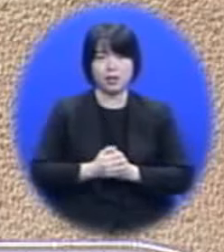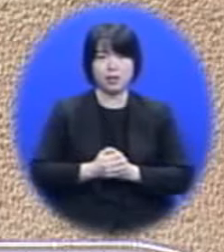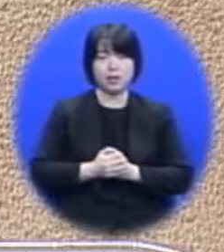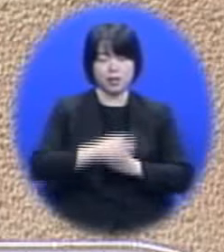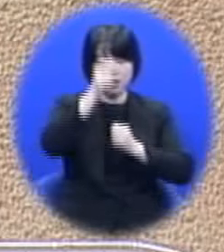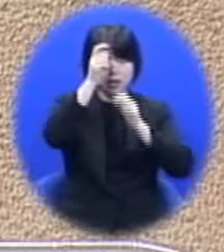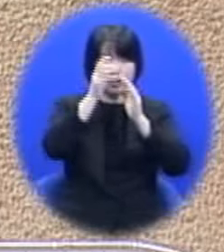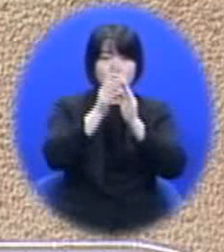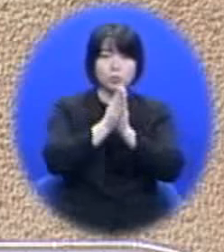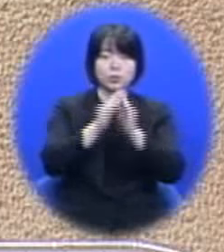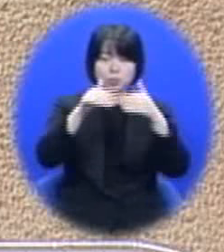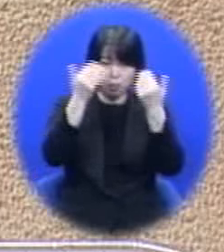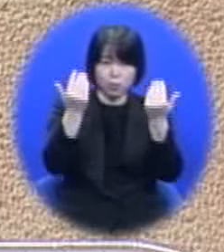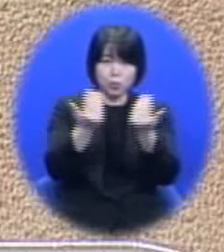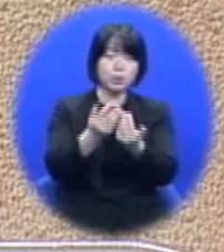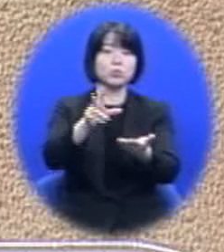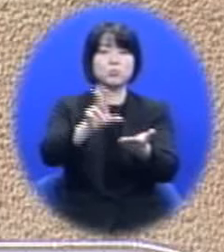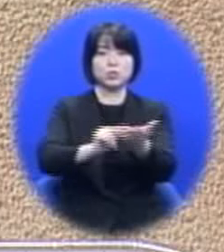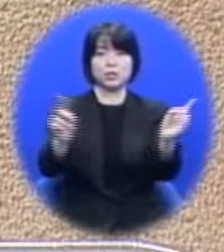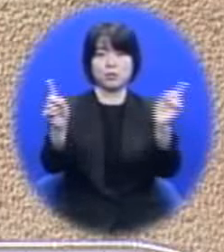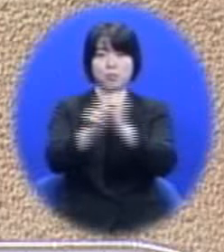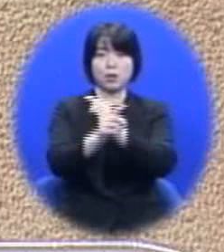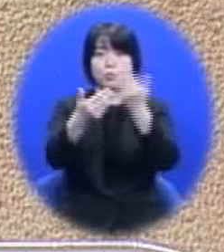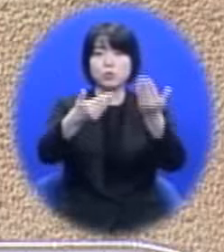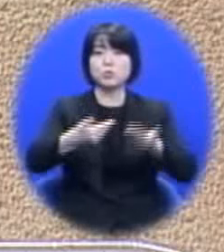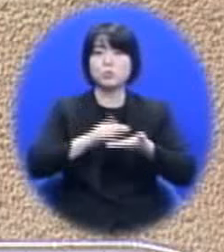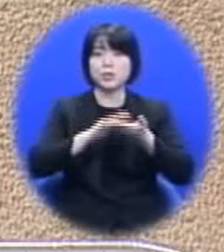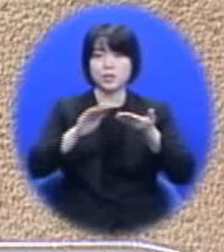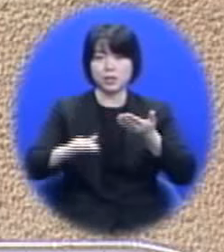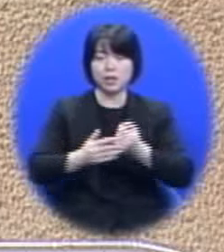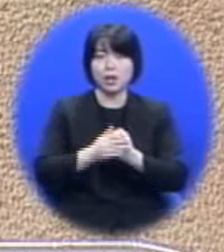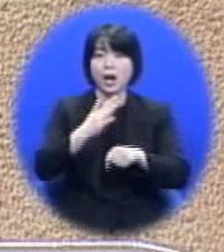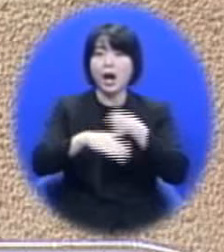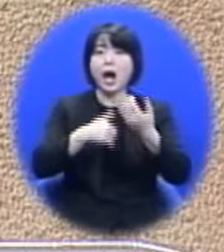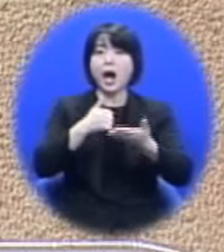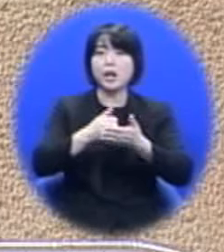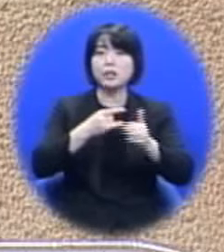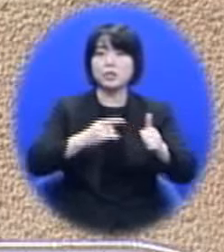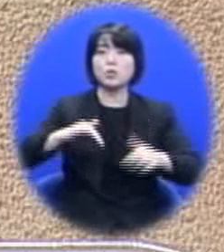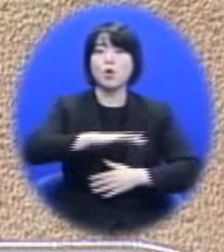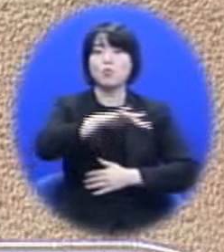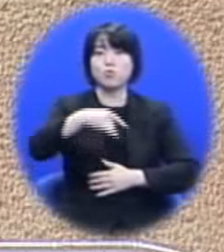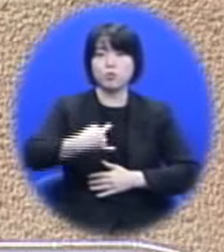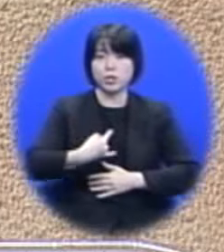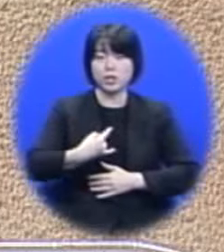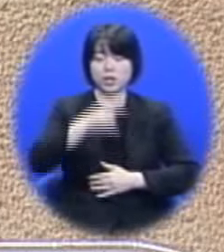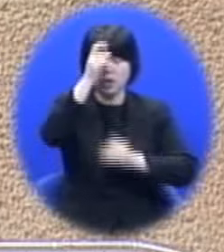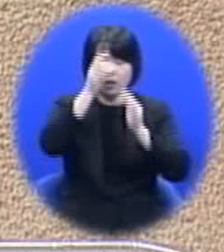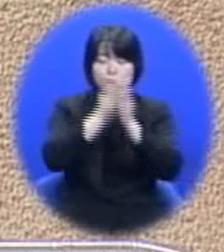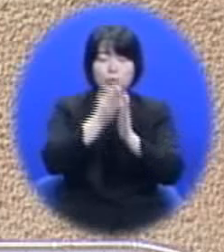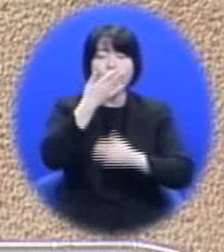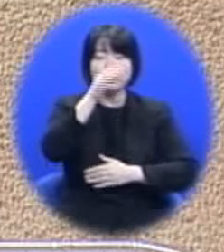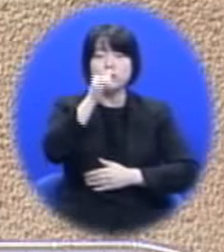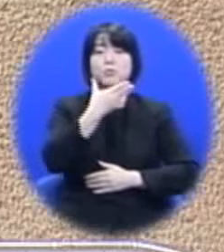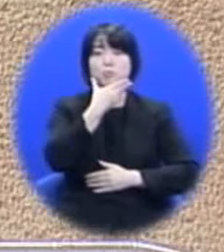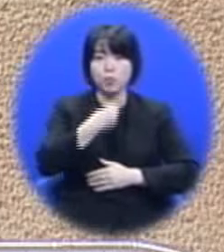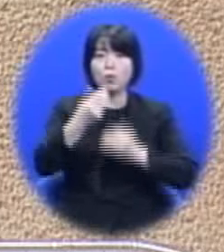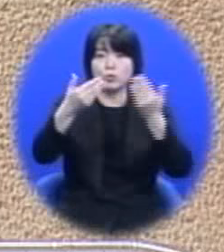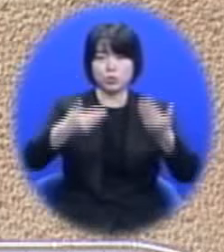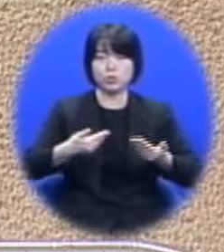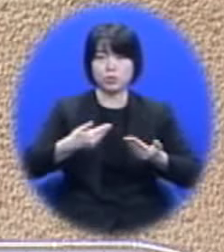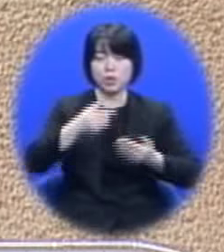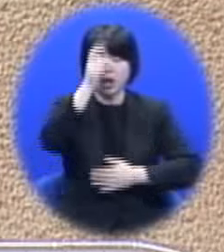기도는 모든 문제를 바꿔요. 하나님께서 우리에게 기도하게 복을 주셨어요.